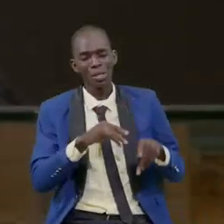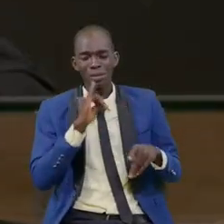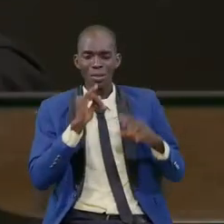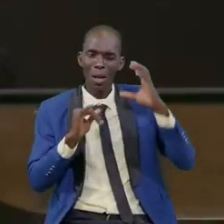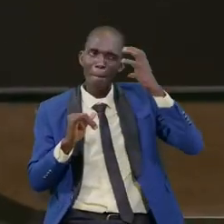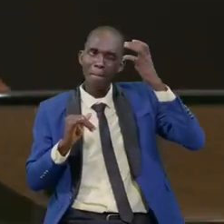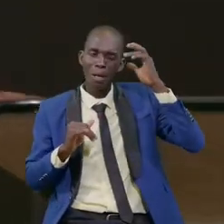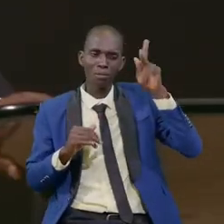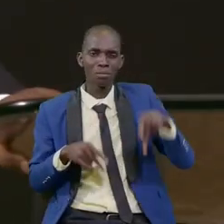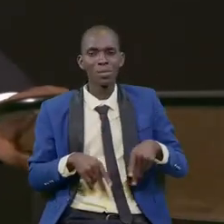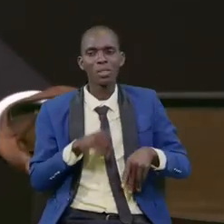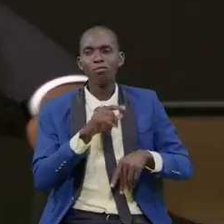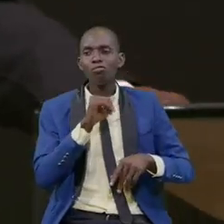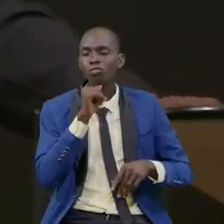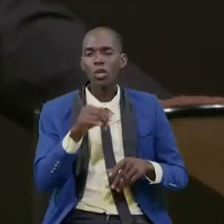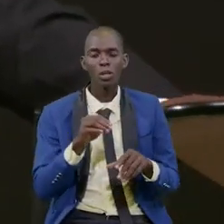Un homme fou